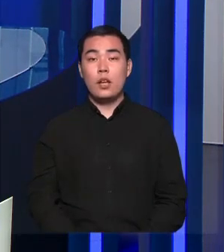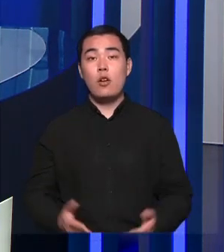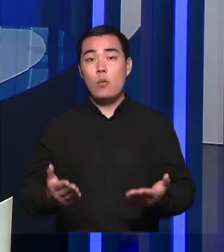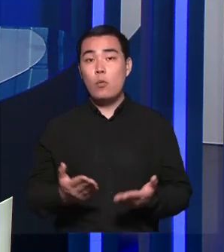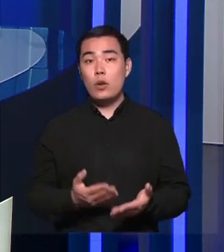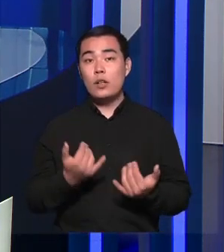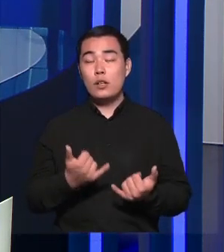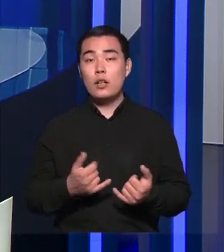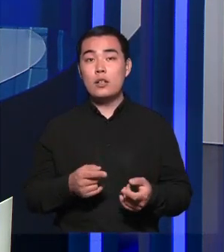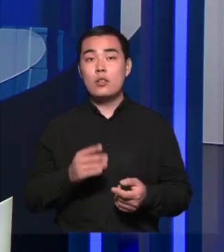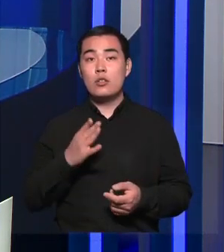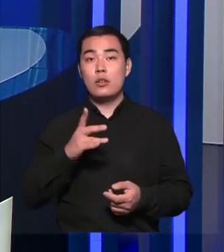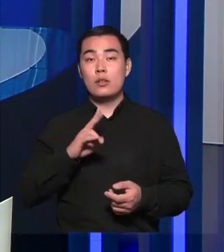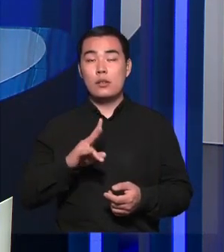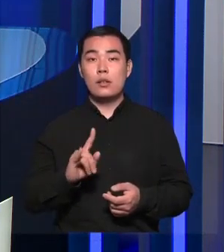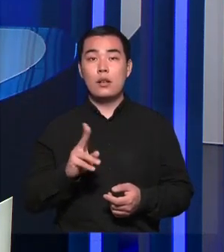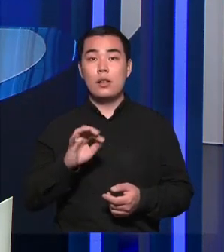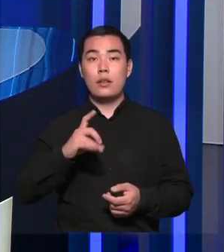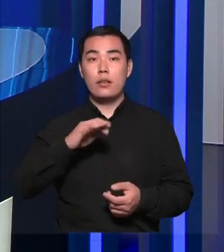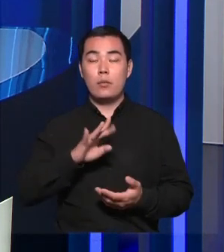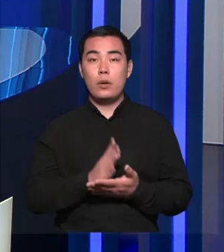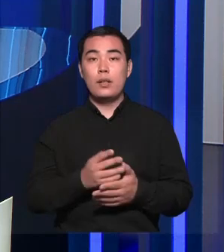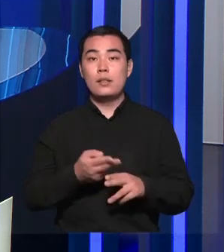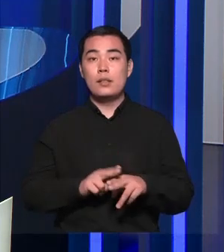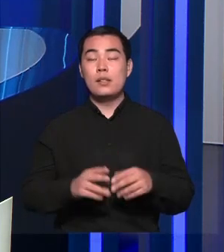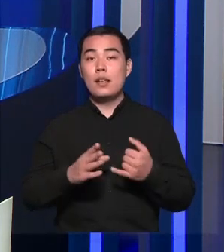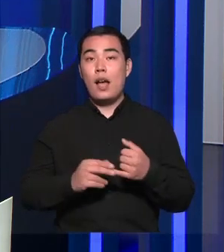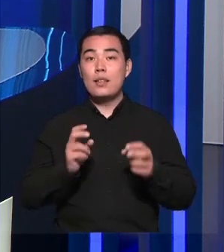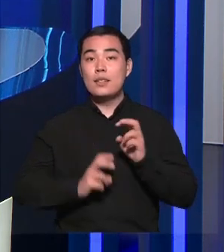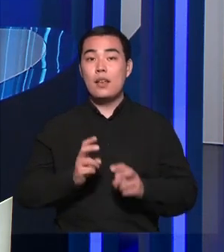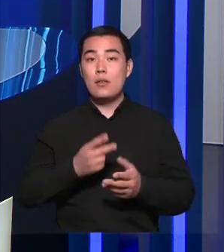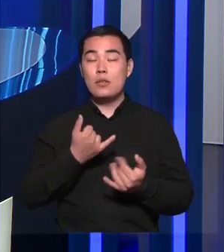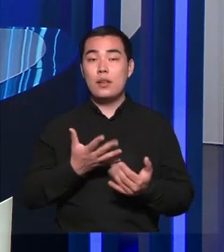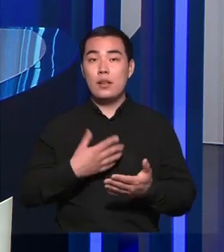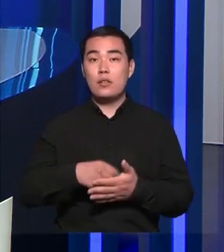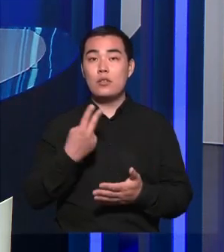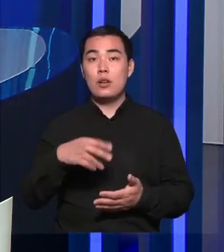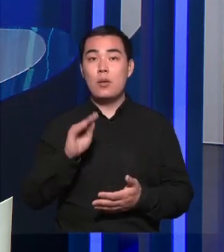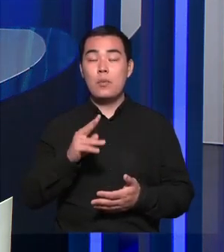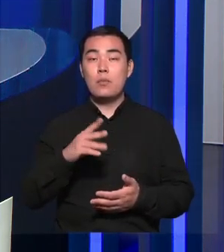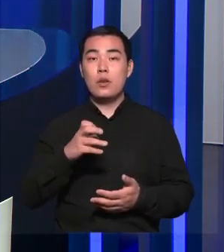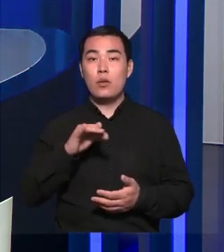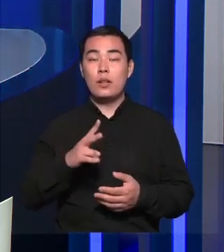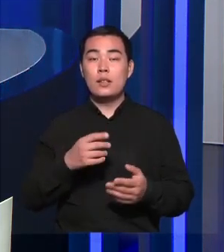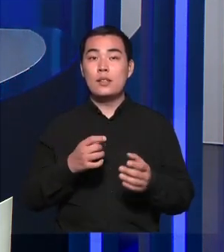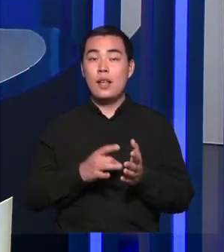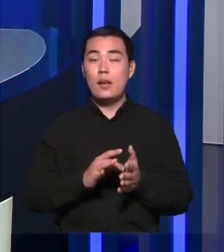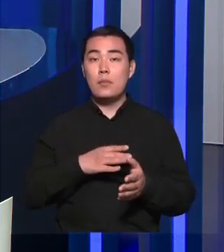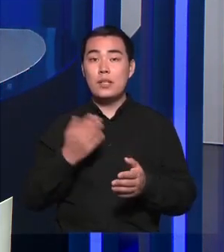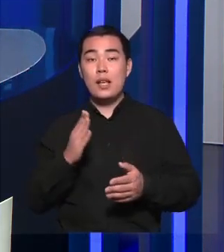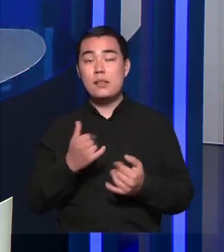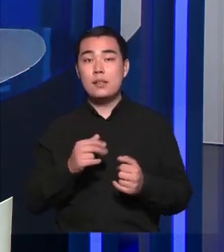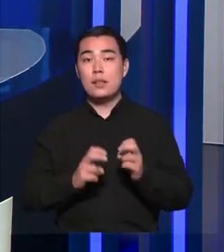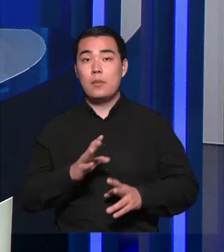Сыр өңірінде шыны кластері құрылады. Аймақтағы әйгілі зауыттан осы күнге дейін 20 миллион шаршы метр әйнек өндірілген. Оның